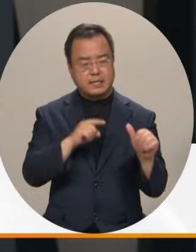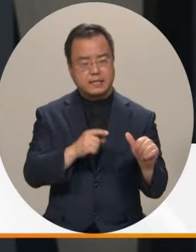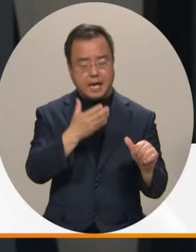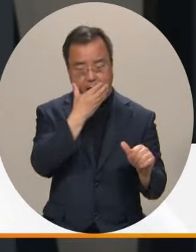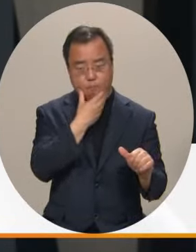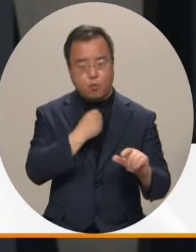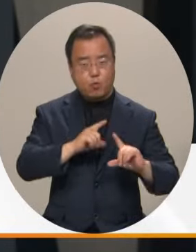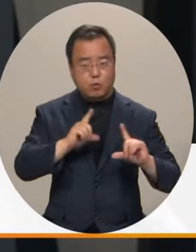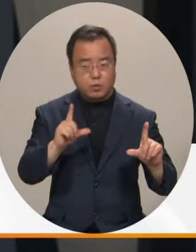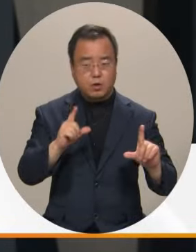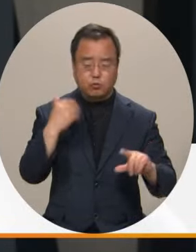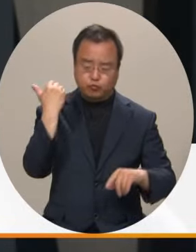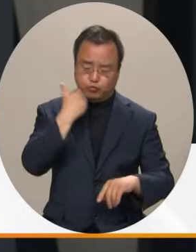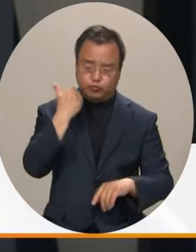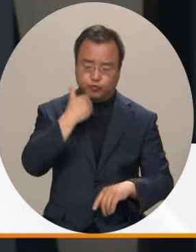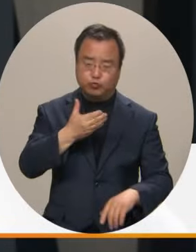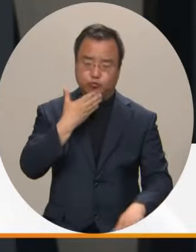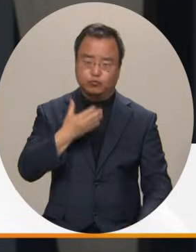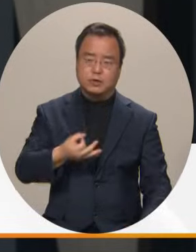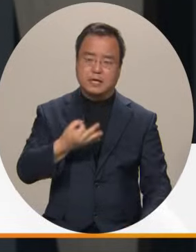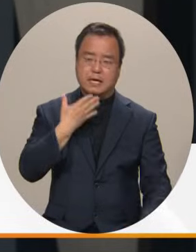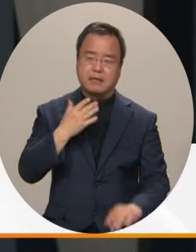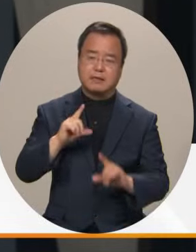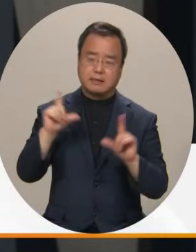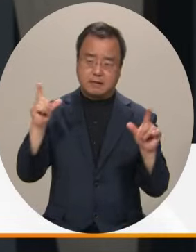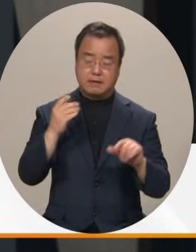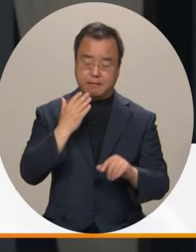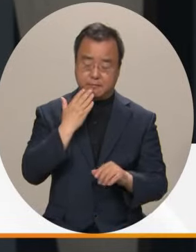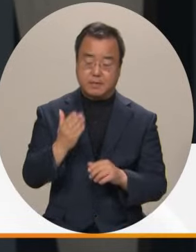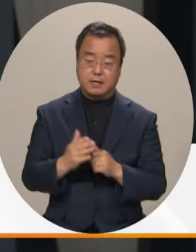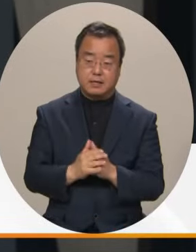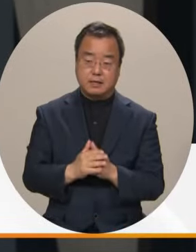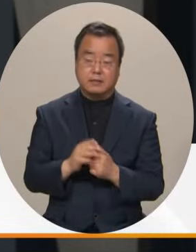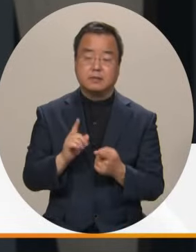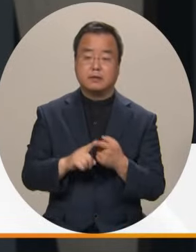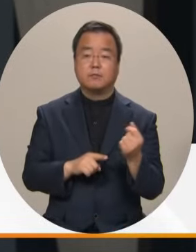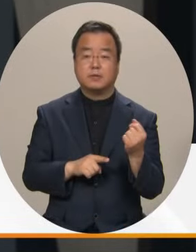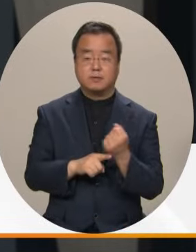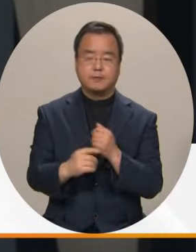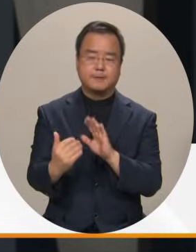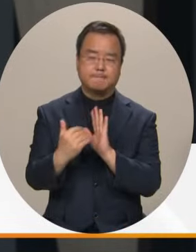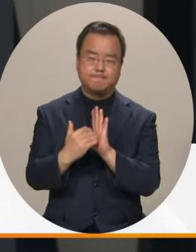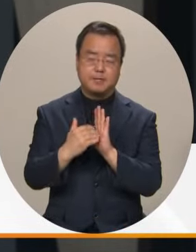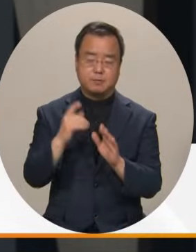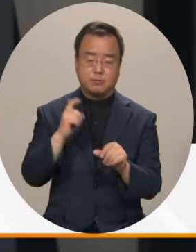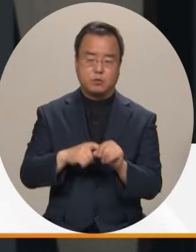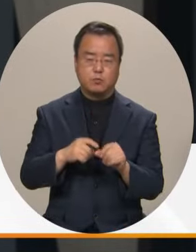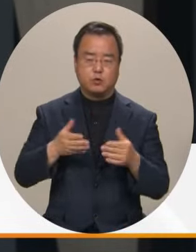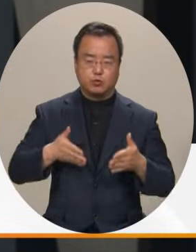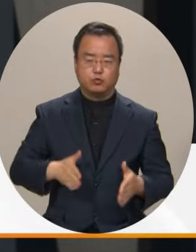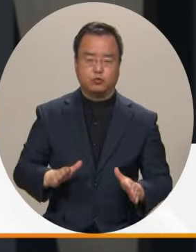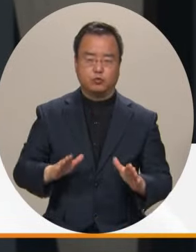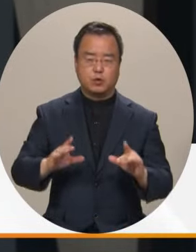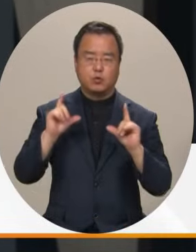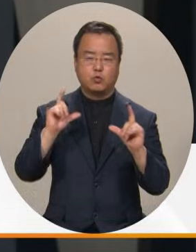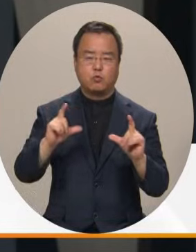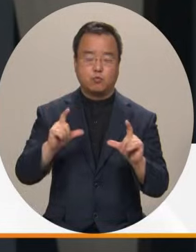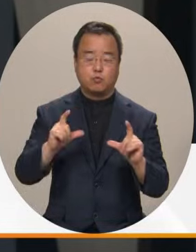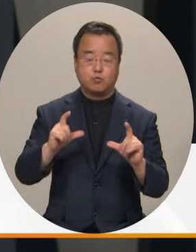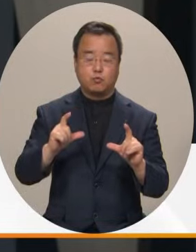불행한 날이기 때문에 그런 것들을 이제 방지하기 위해서 어 출생통보제 진행이 되는데 이전까지는 출생